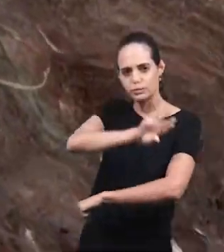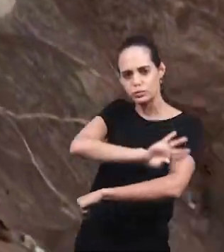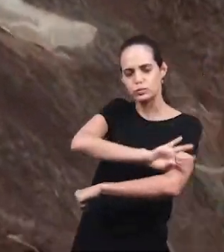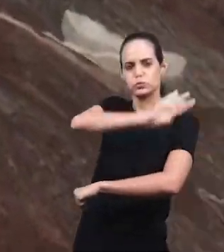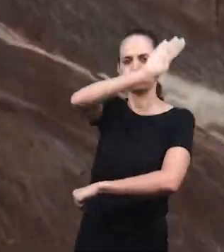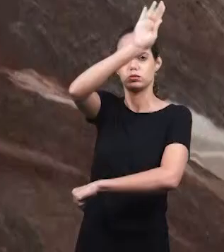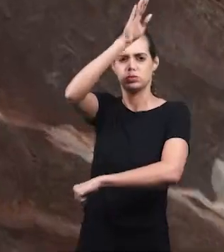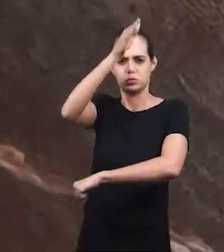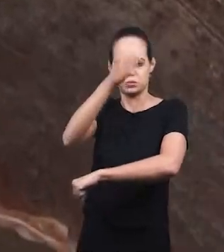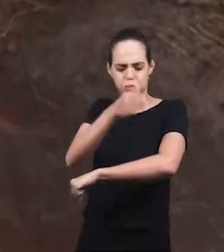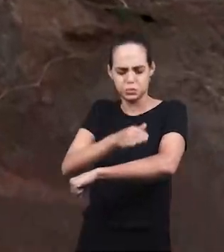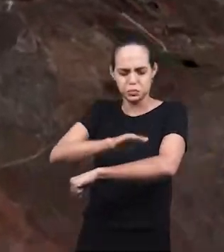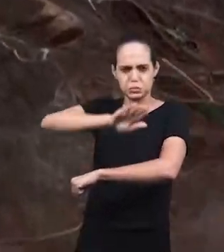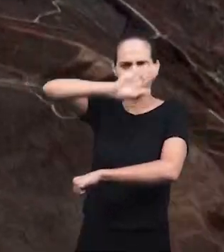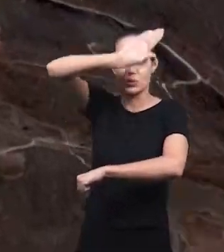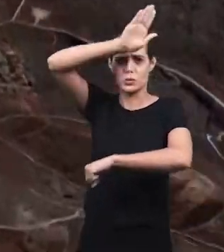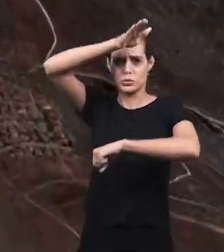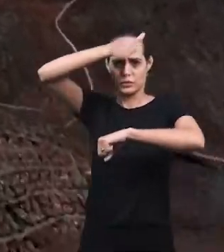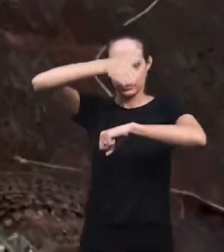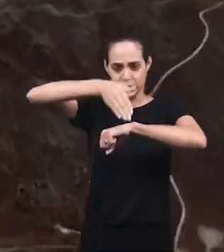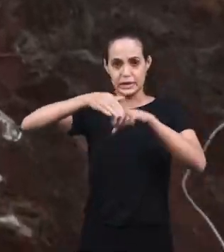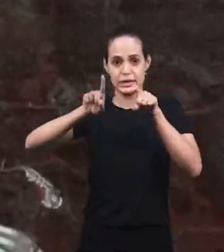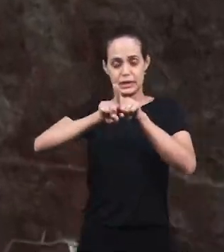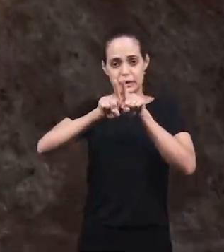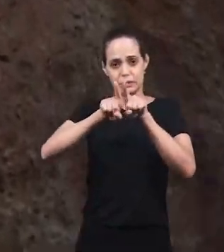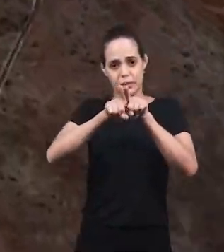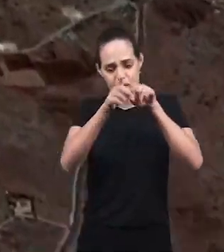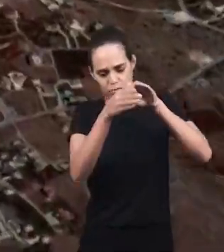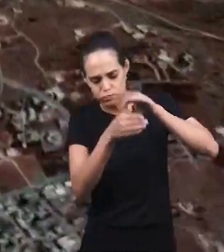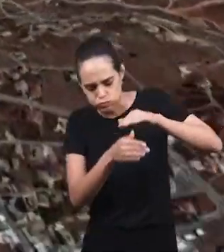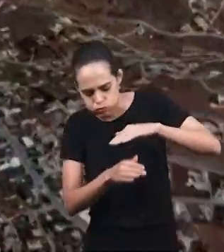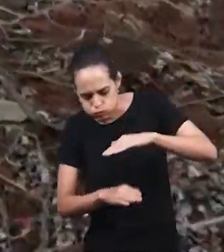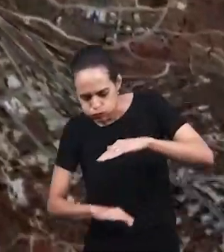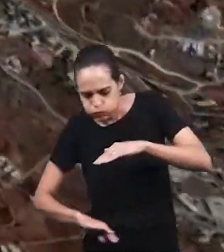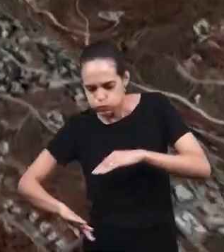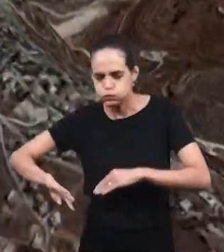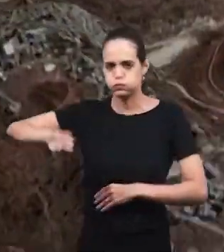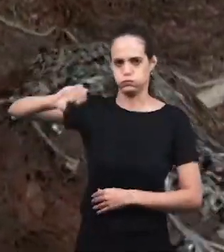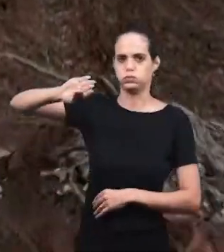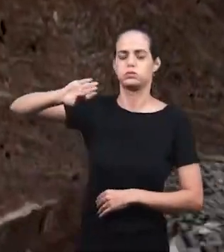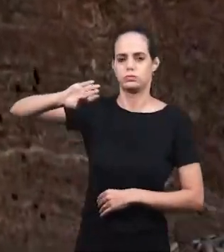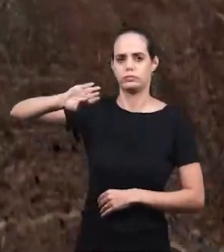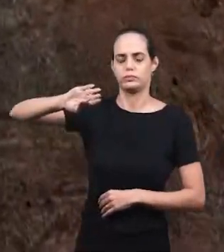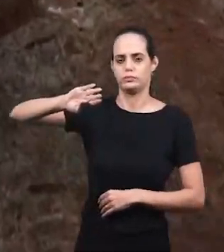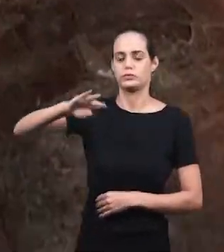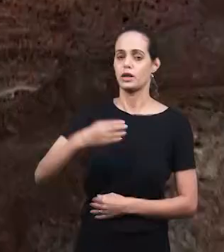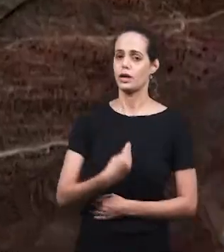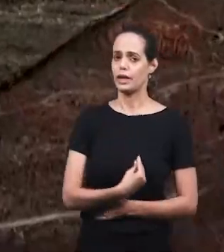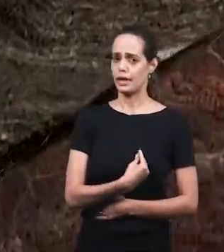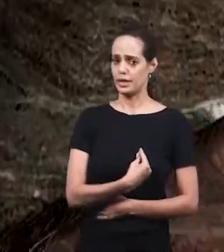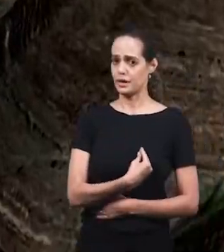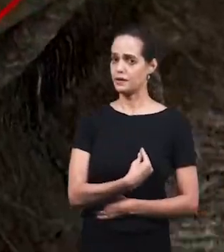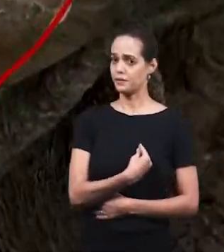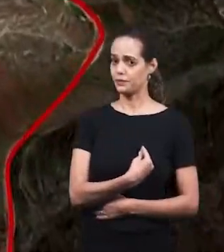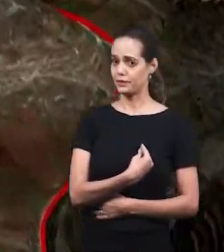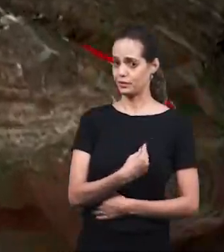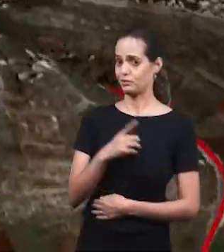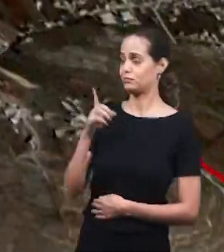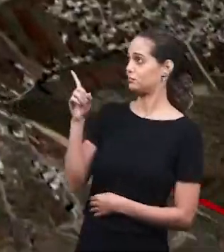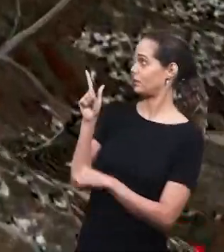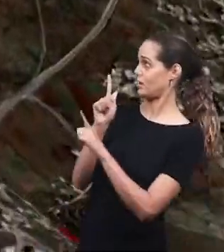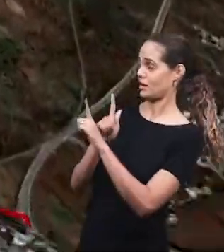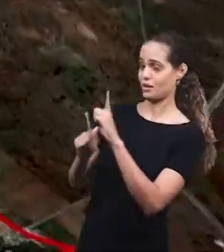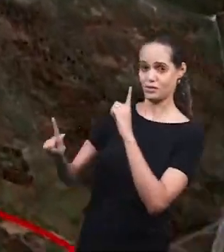par des régions montagneuses, des montagnes et de vallées. Et je peux dire, rajouter ici, que